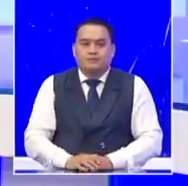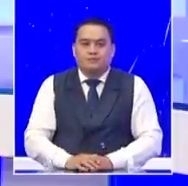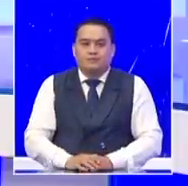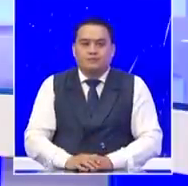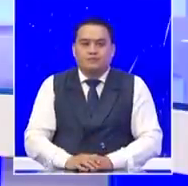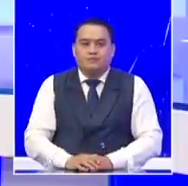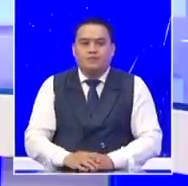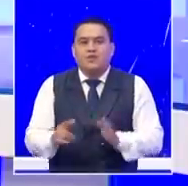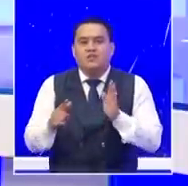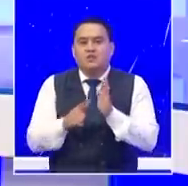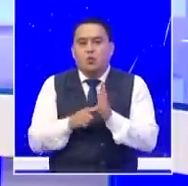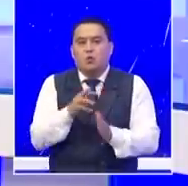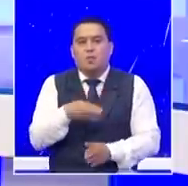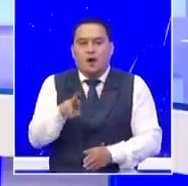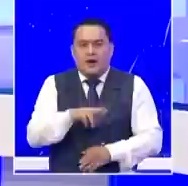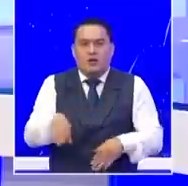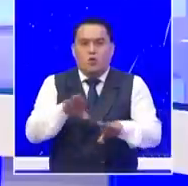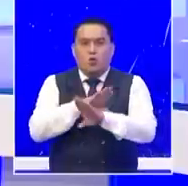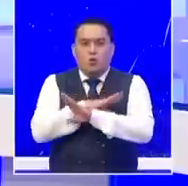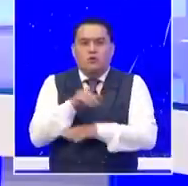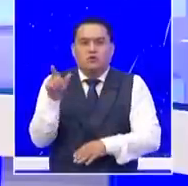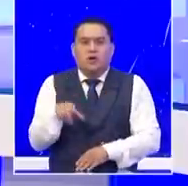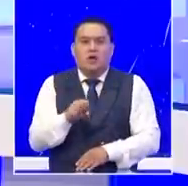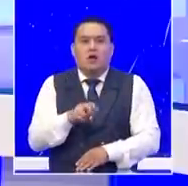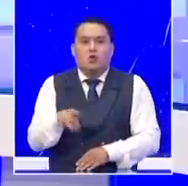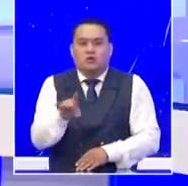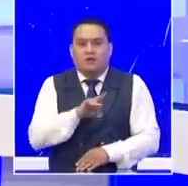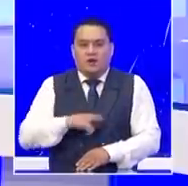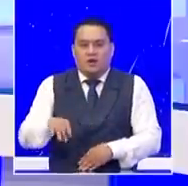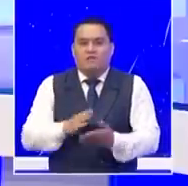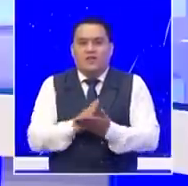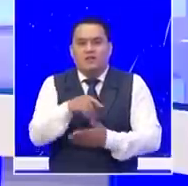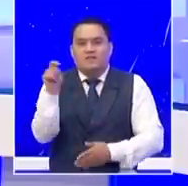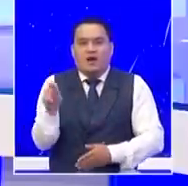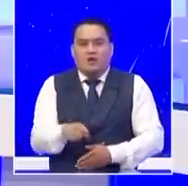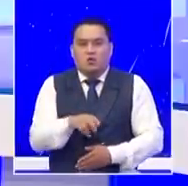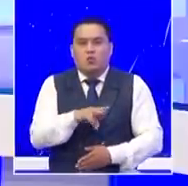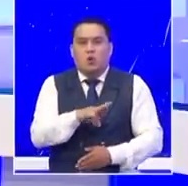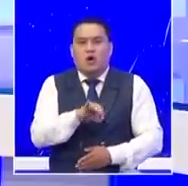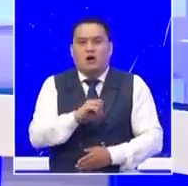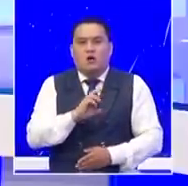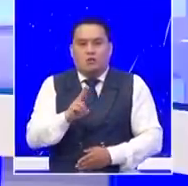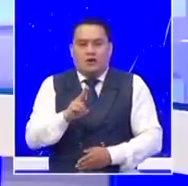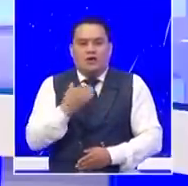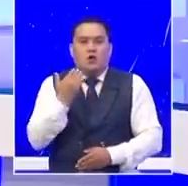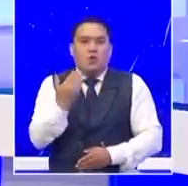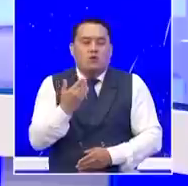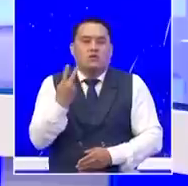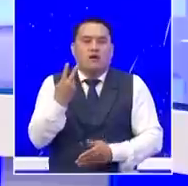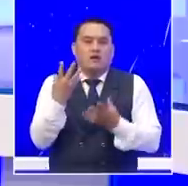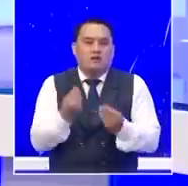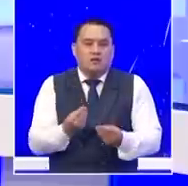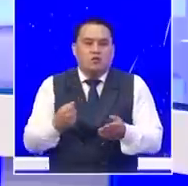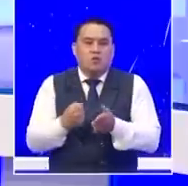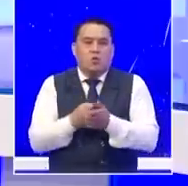Вечная память. 7 мая ушел из жизни почетный гражданин Алакольского района, ветеран войны и труда Нургали Искаков. Всего 2 дня он